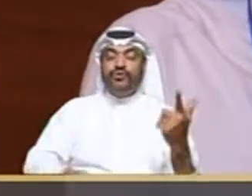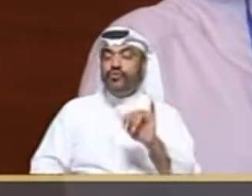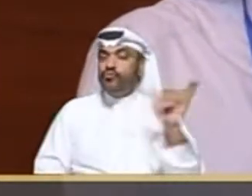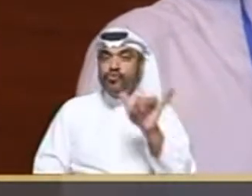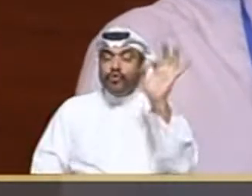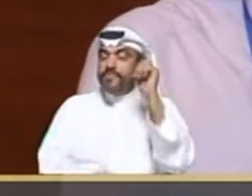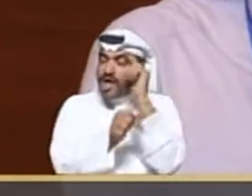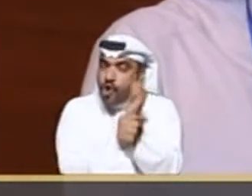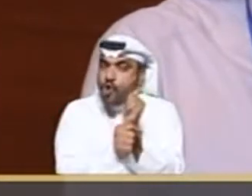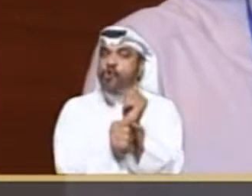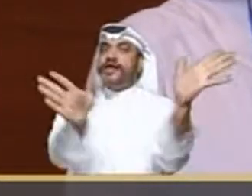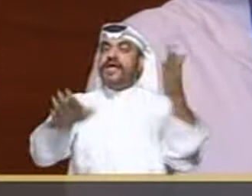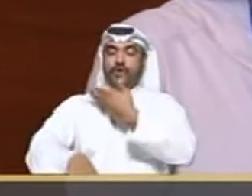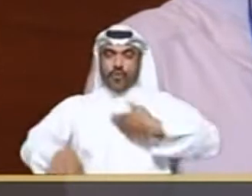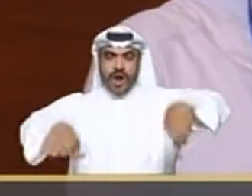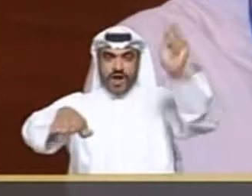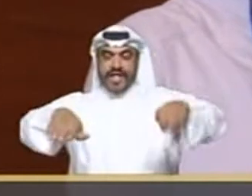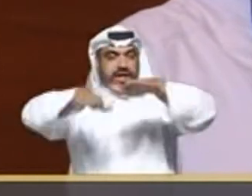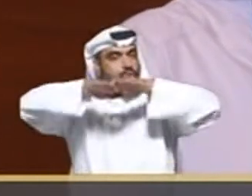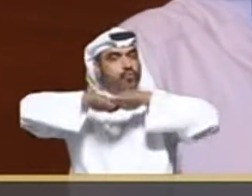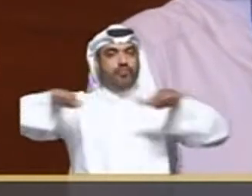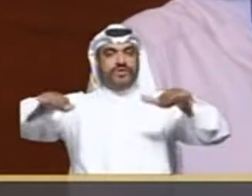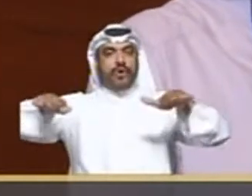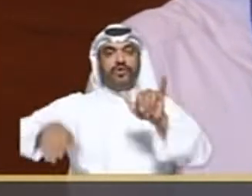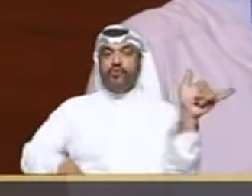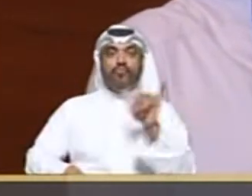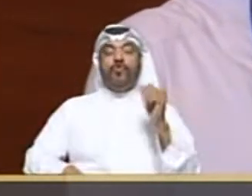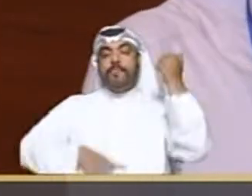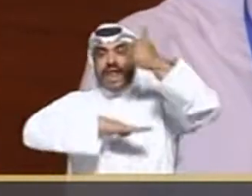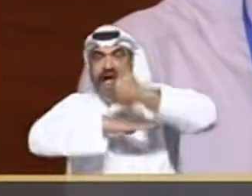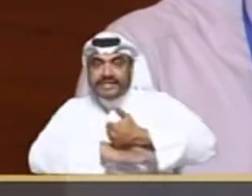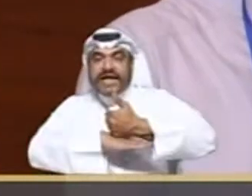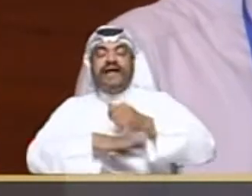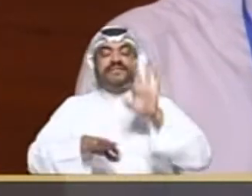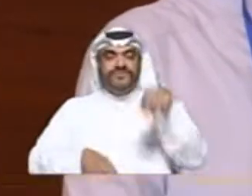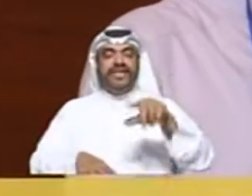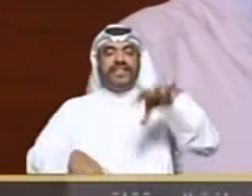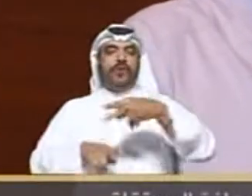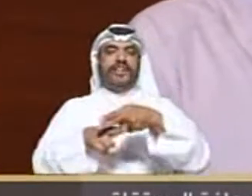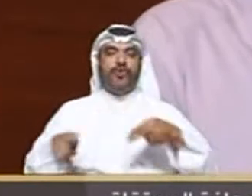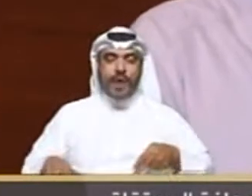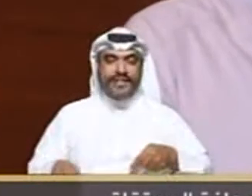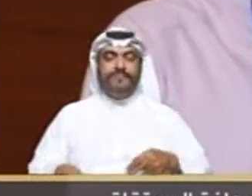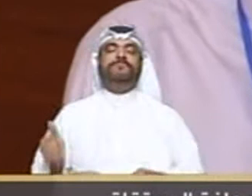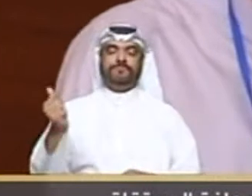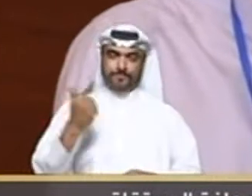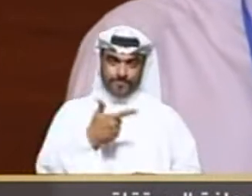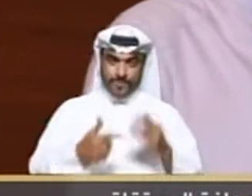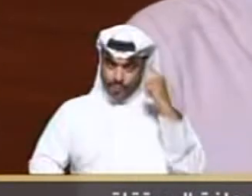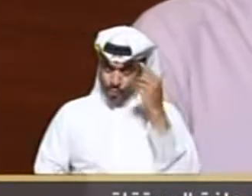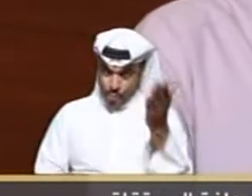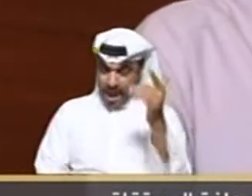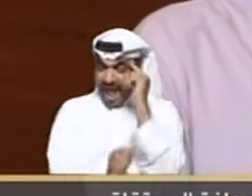أن الحرية والعدالة والمساواة هي من دعامات المجتمع، ولا شك أن حرية